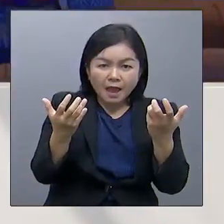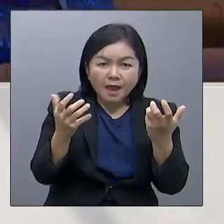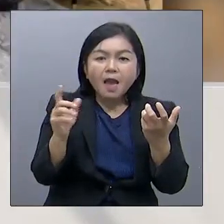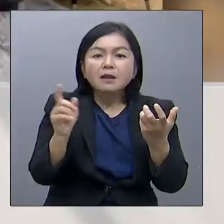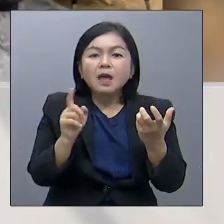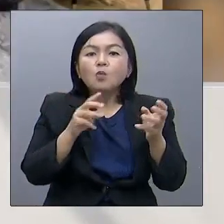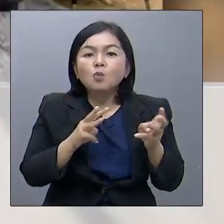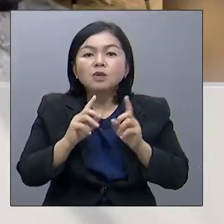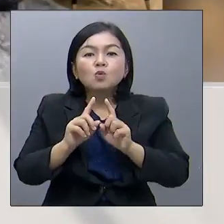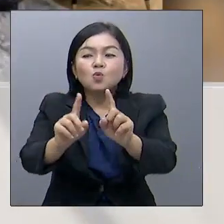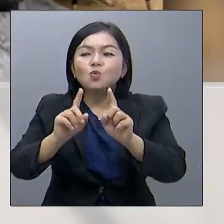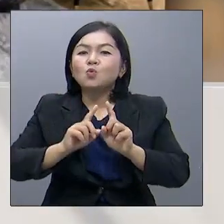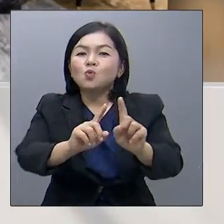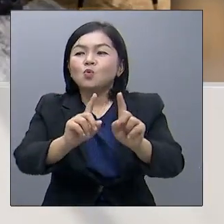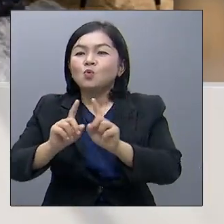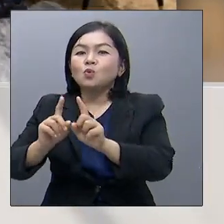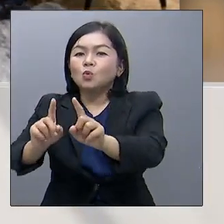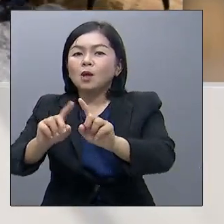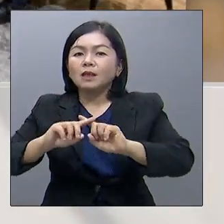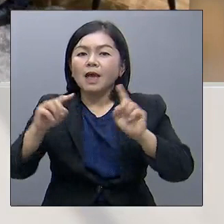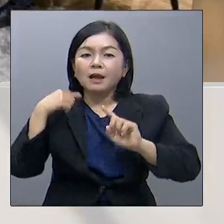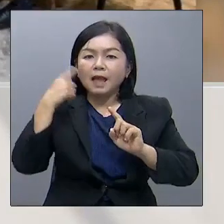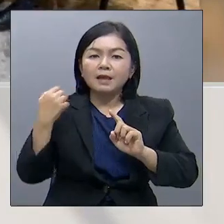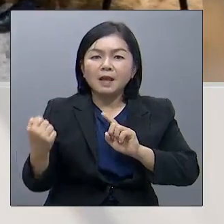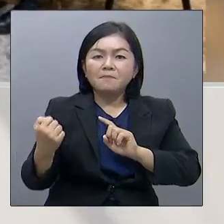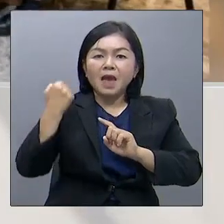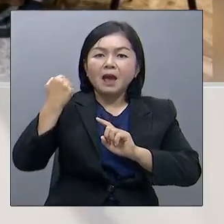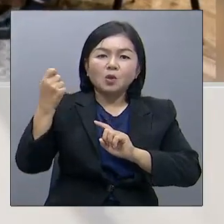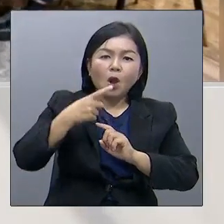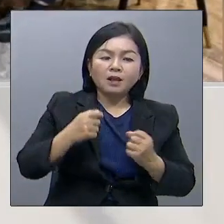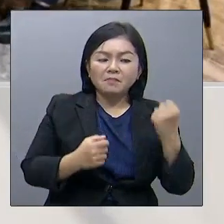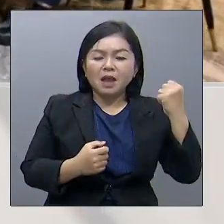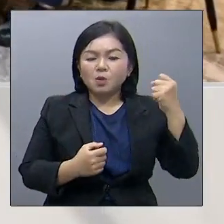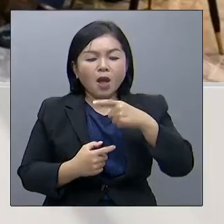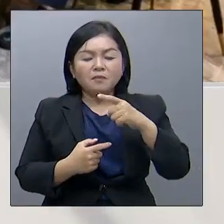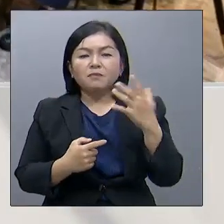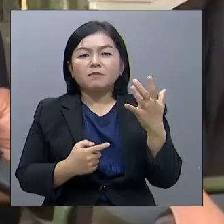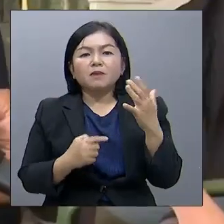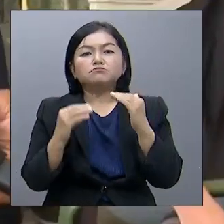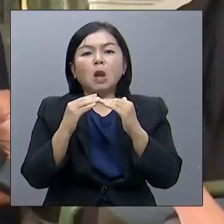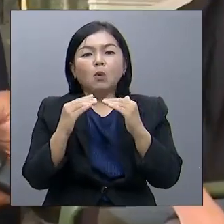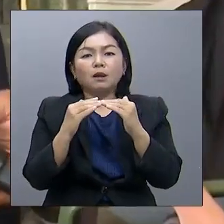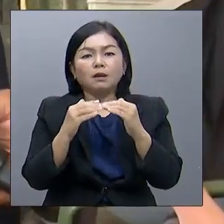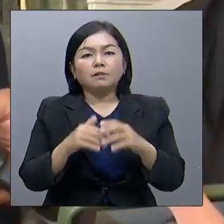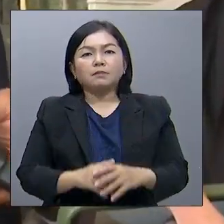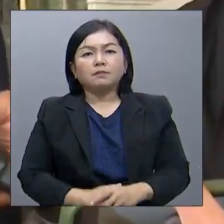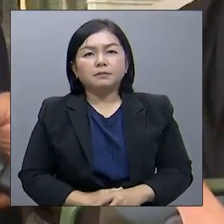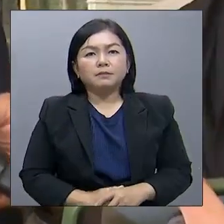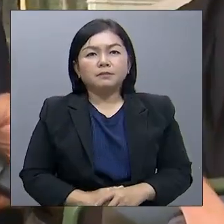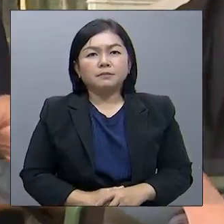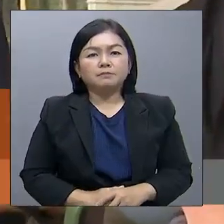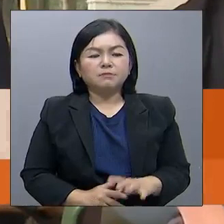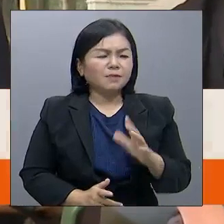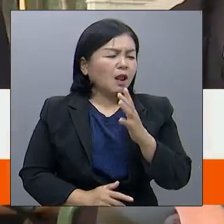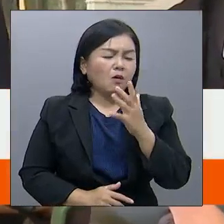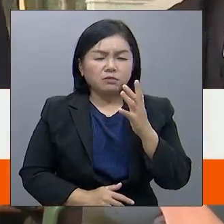ออกงานคู่แต่ก็ไม่มีใครมีอำนาจมากกว่ากันและไม่มีใครเด่นไปกว่ากันค่ะอ๋อไม่ไม่มีหรอกครับ